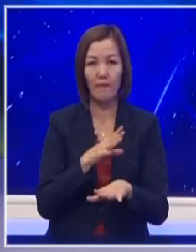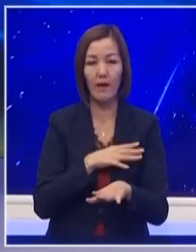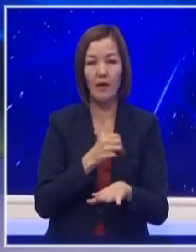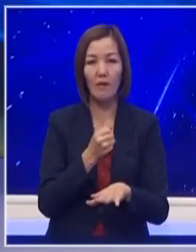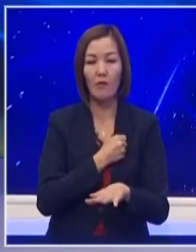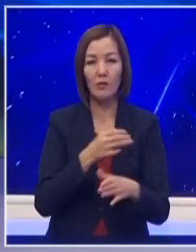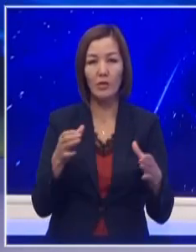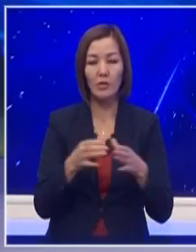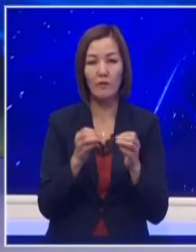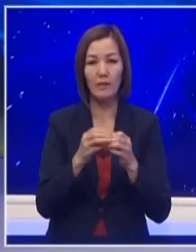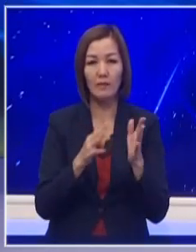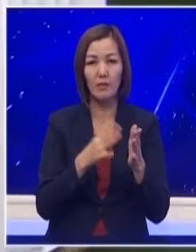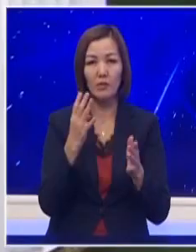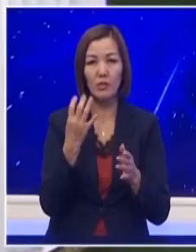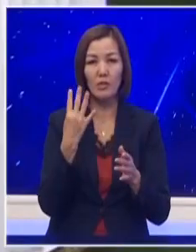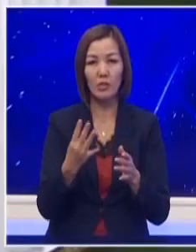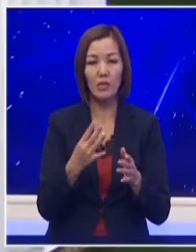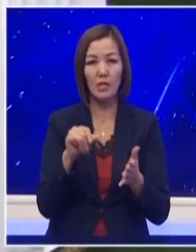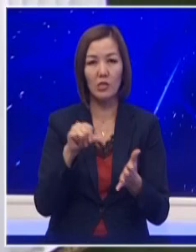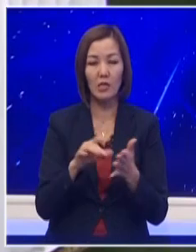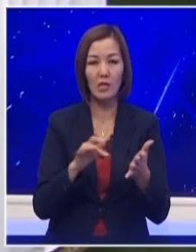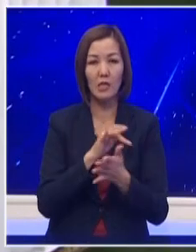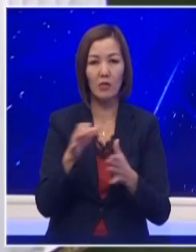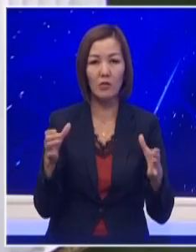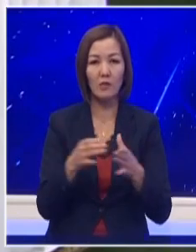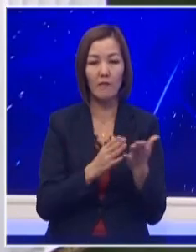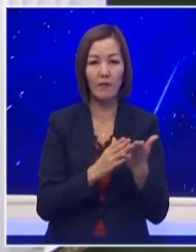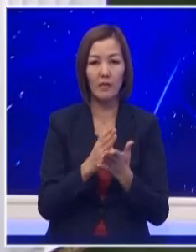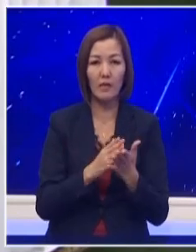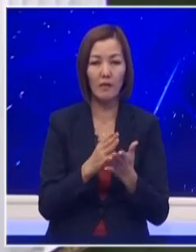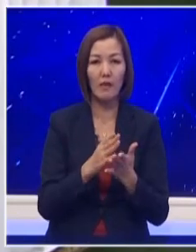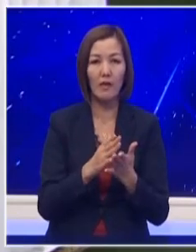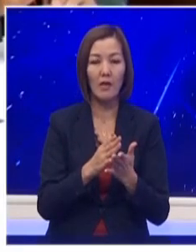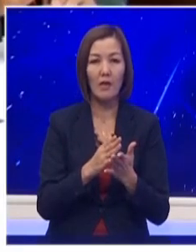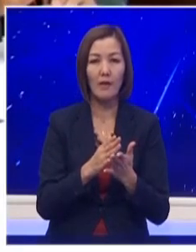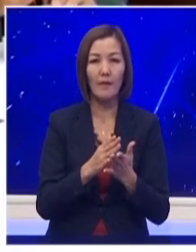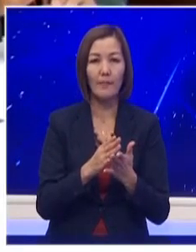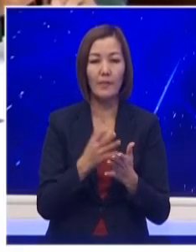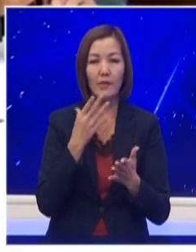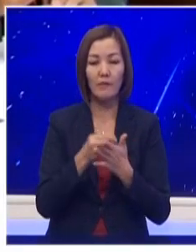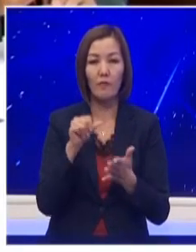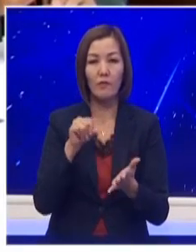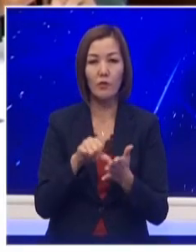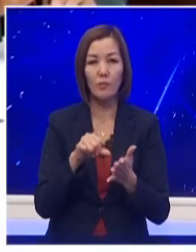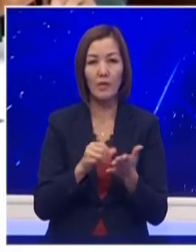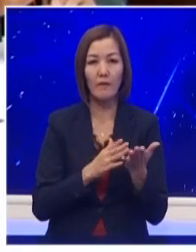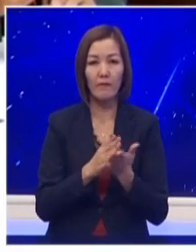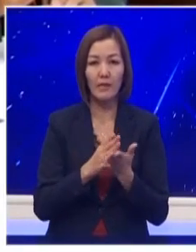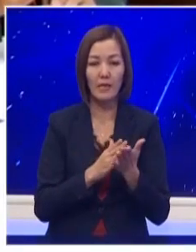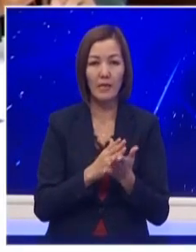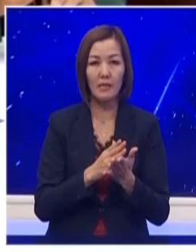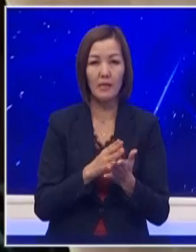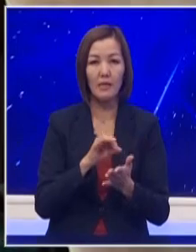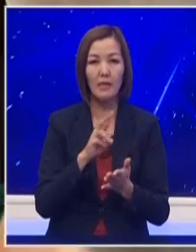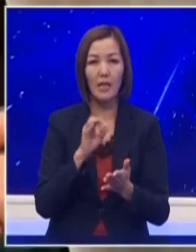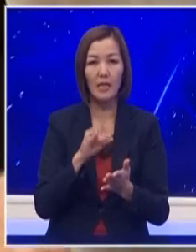части 18 404 члены городского совета ветеранов и войны интернационалисты в своем выступлении ветеран